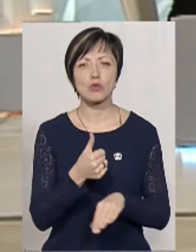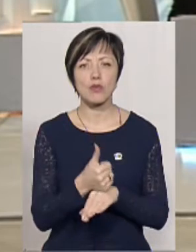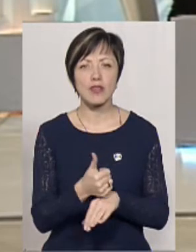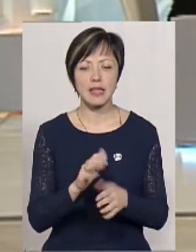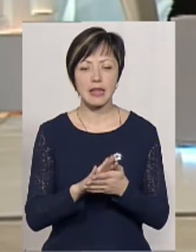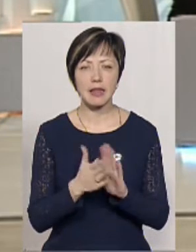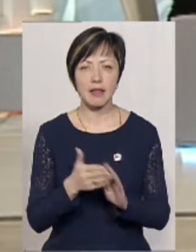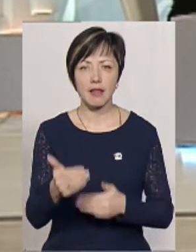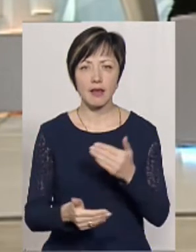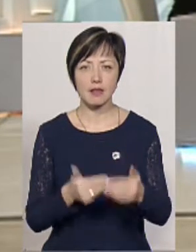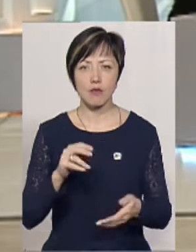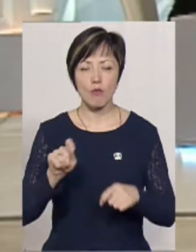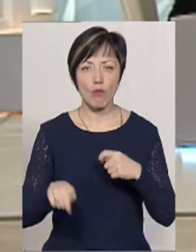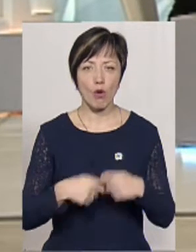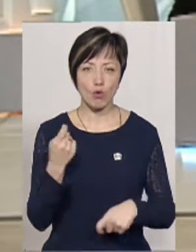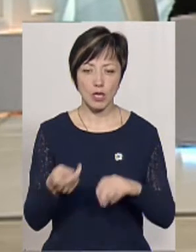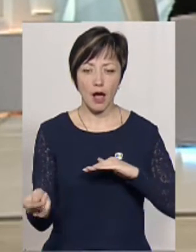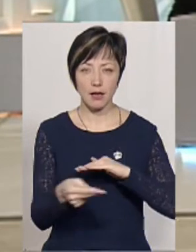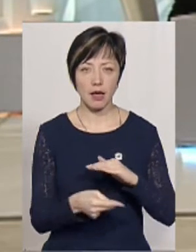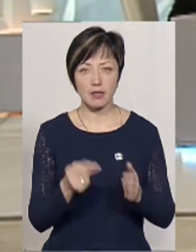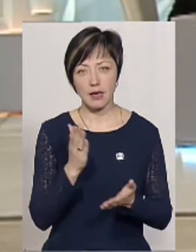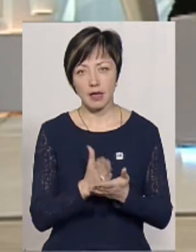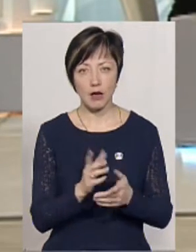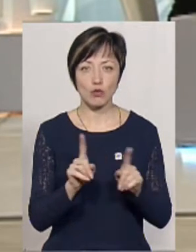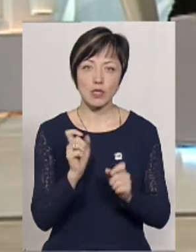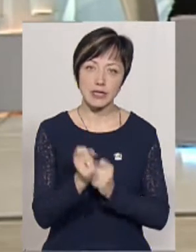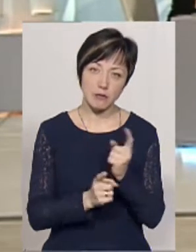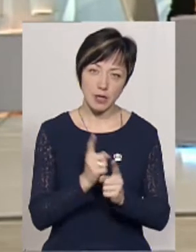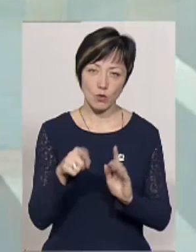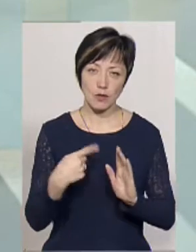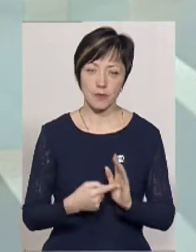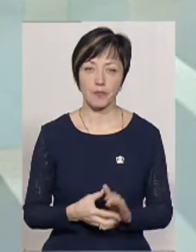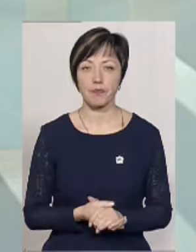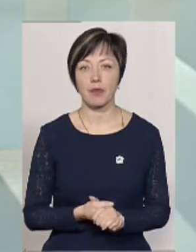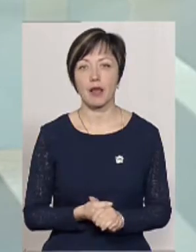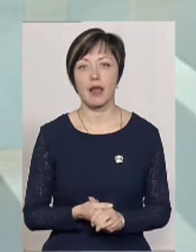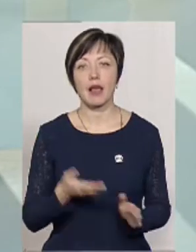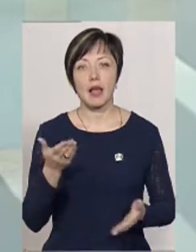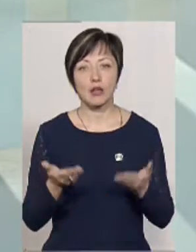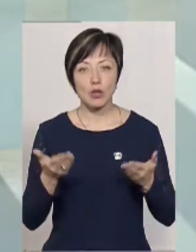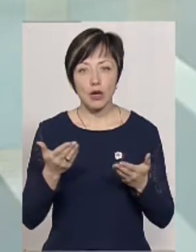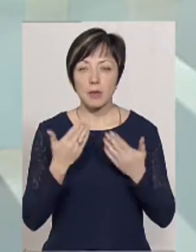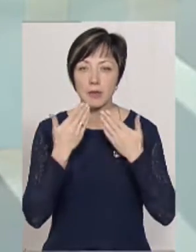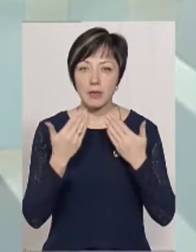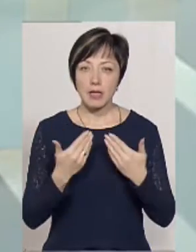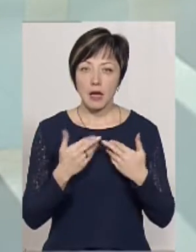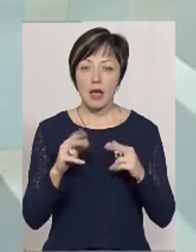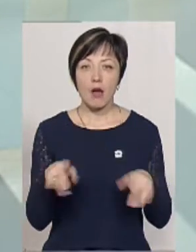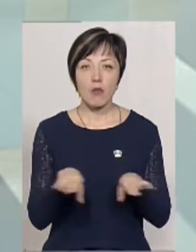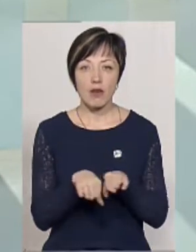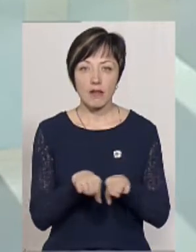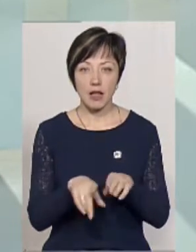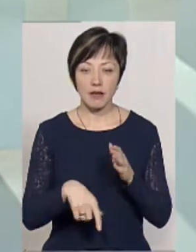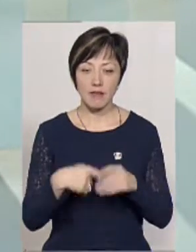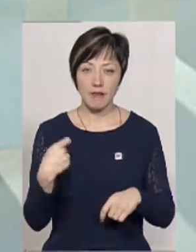основні тенденції у порушеннях агітації простежуються, а можливо, що змінюється? Власне, якщо от питають, як порівняти ці